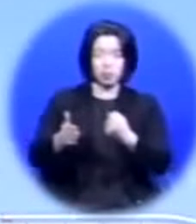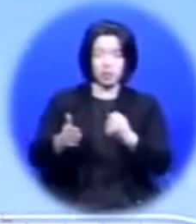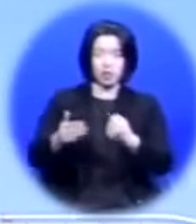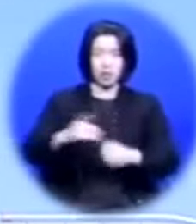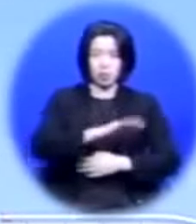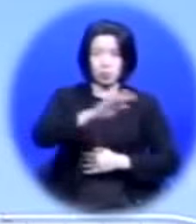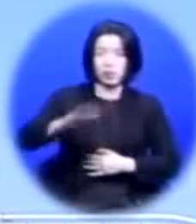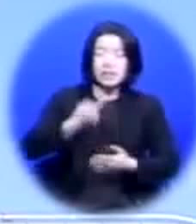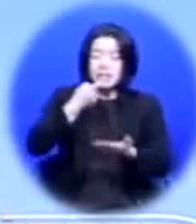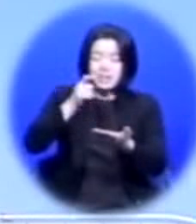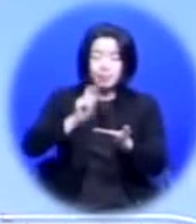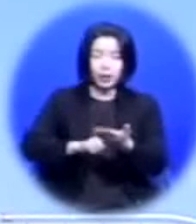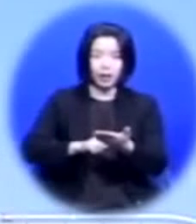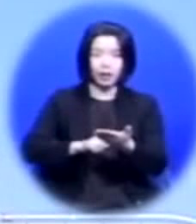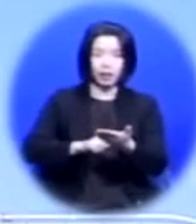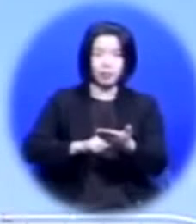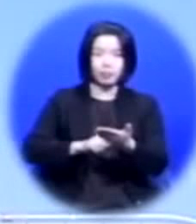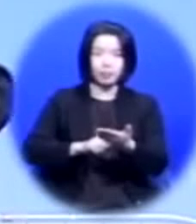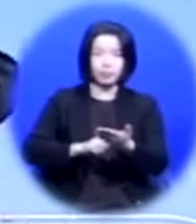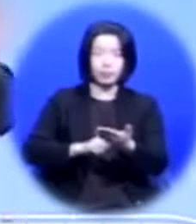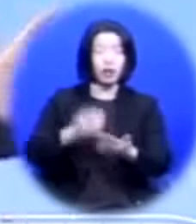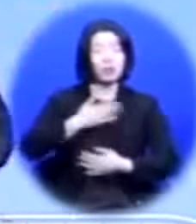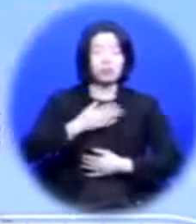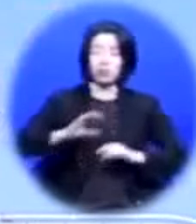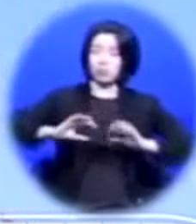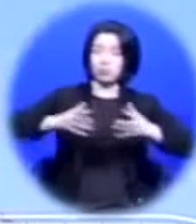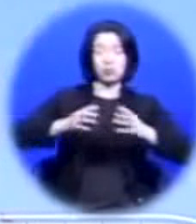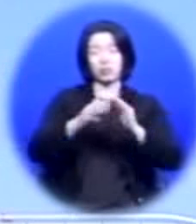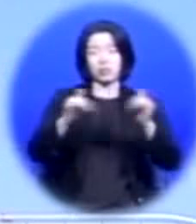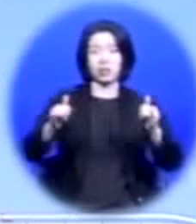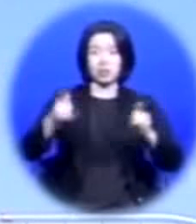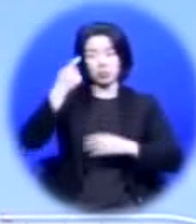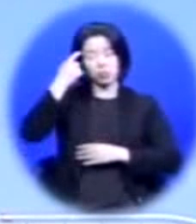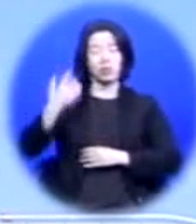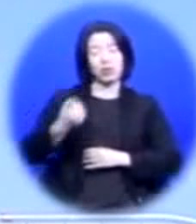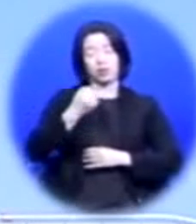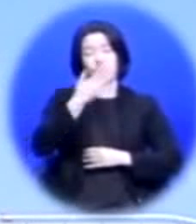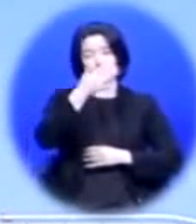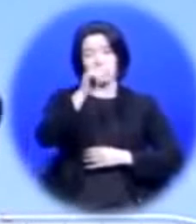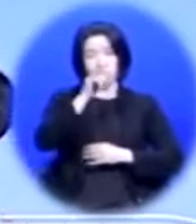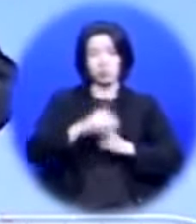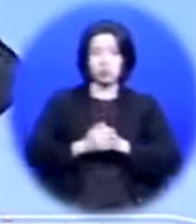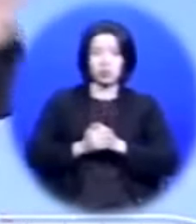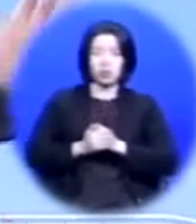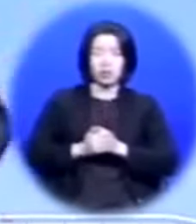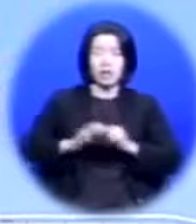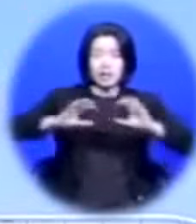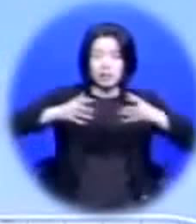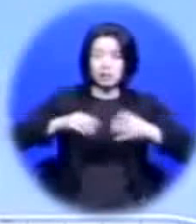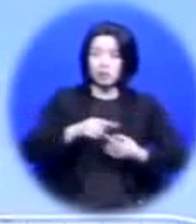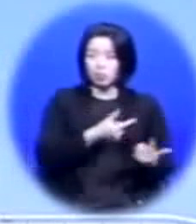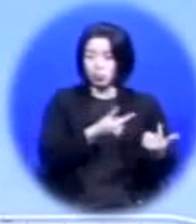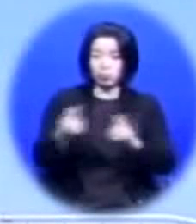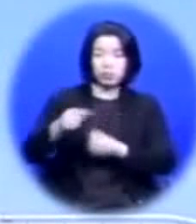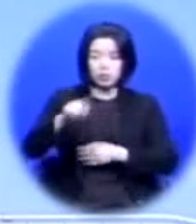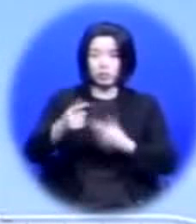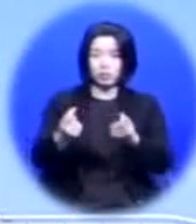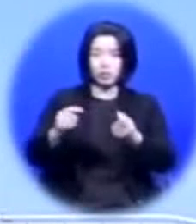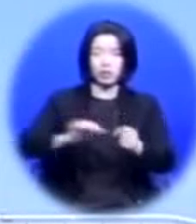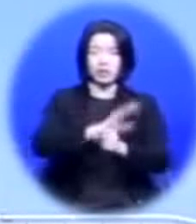우리는 쉽게 나는 세상 사람이라고 생각합니다 세상은 다 그렇게